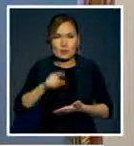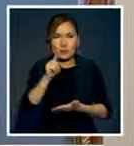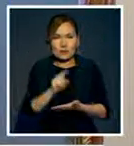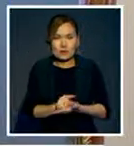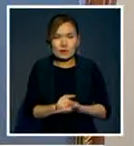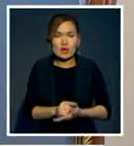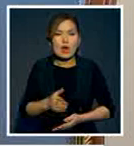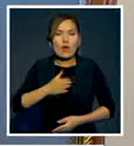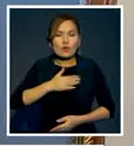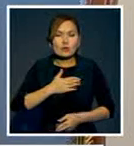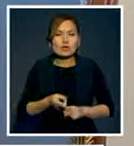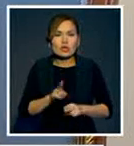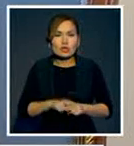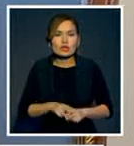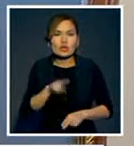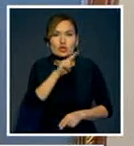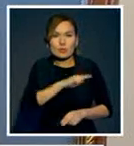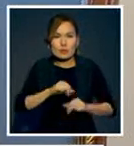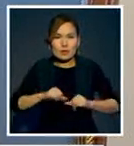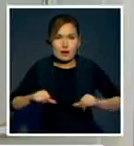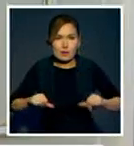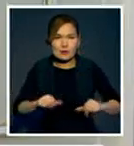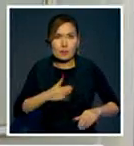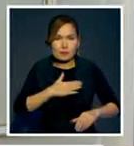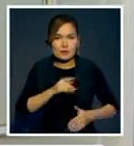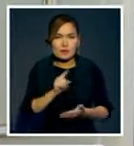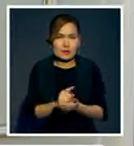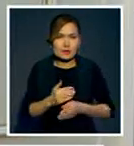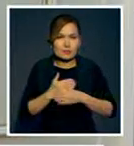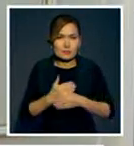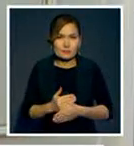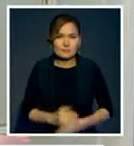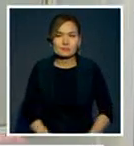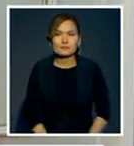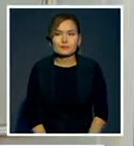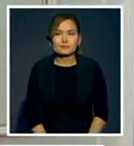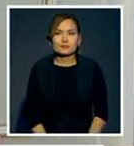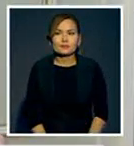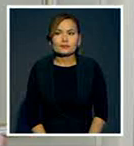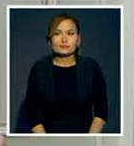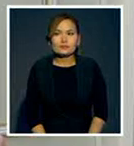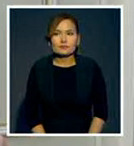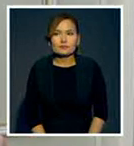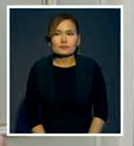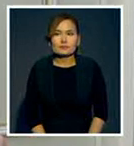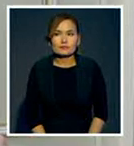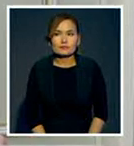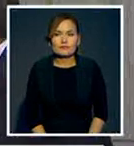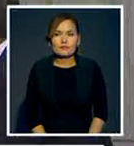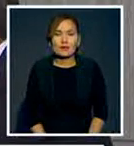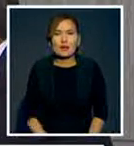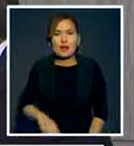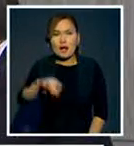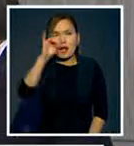Жұмыс істейтін, енгізетін комиссияға жол ашуымыз керек. Ең негізгі мында жақсылығы мынаның